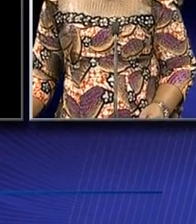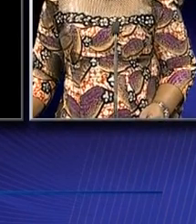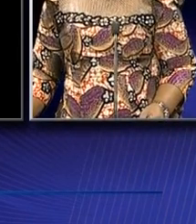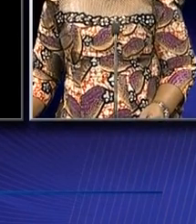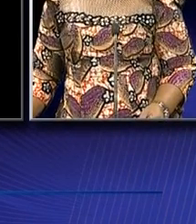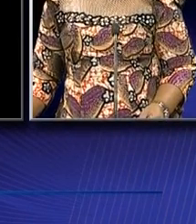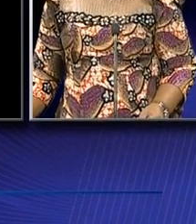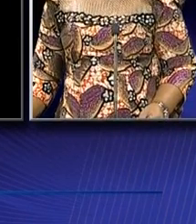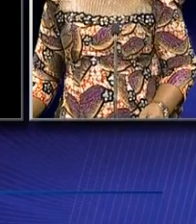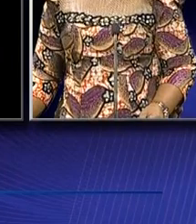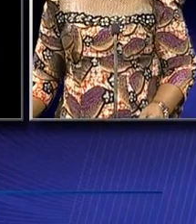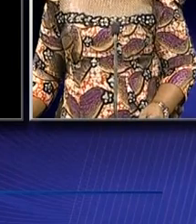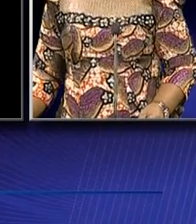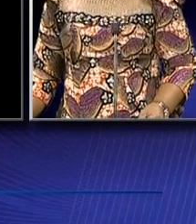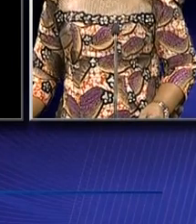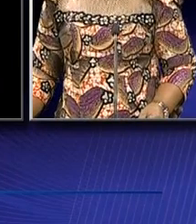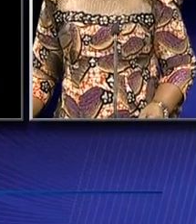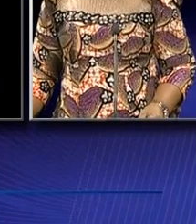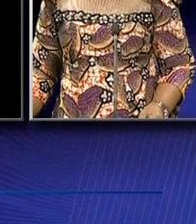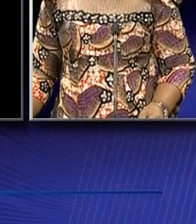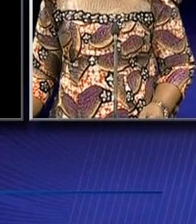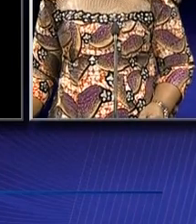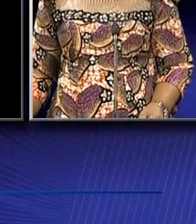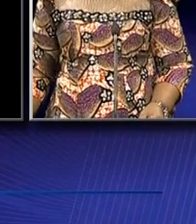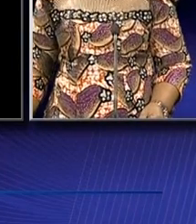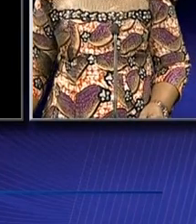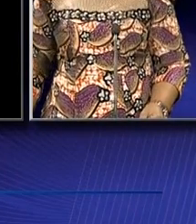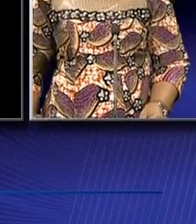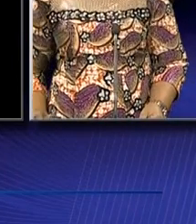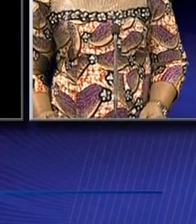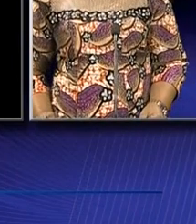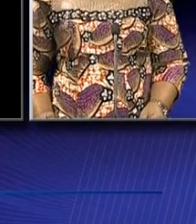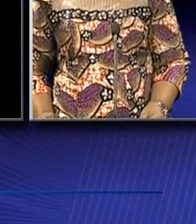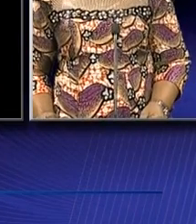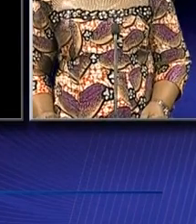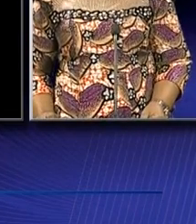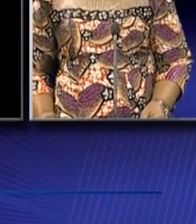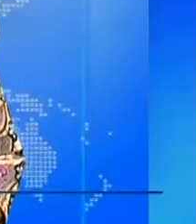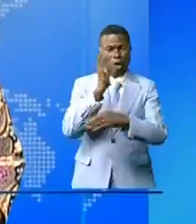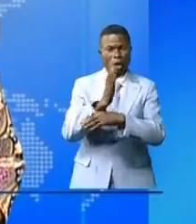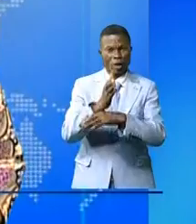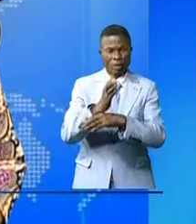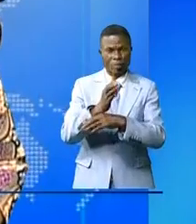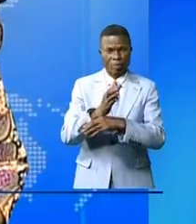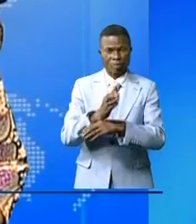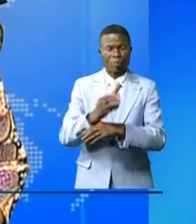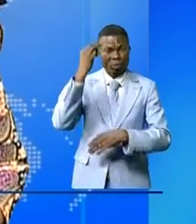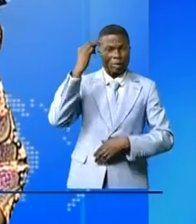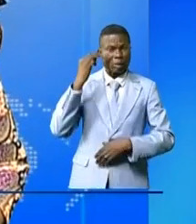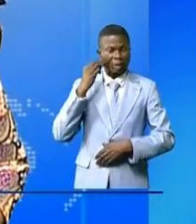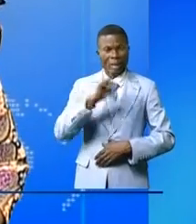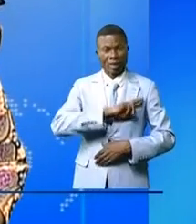pour Rose Mutombo Kissé qui a exprimé sa joie du fait que lors de cette session du Conseil des ministres, la